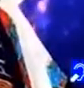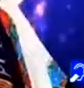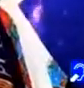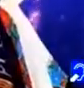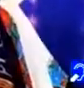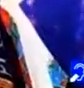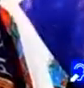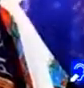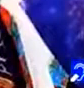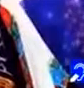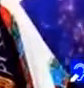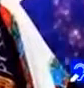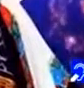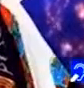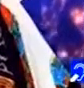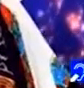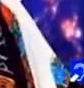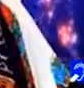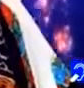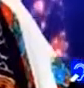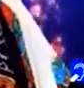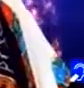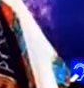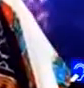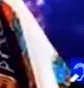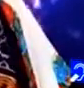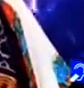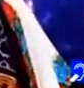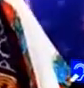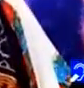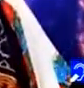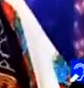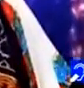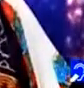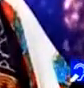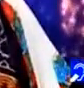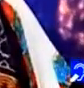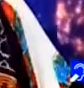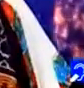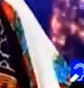Luca Caragiale. Informații la telefon 022 202890 sau